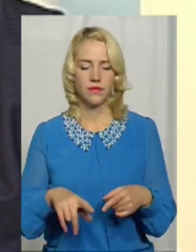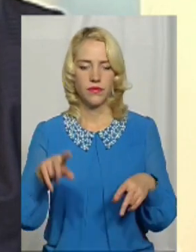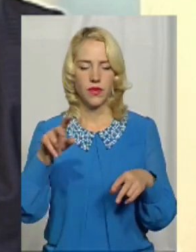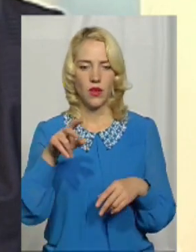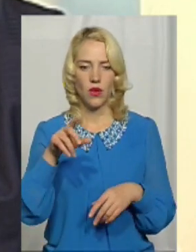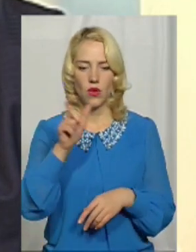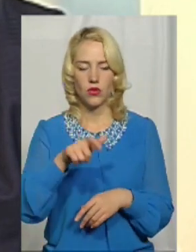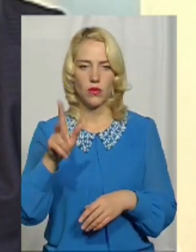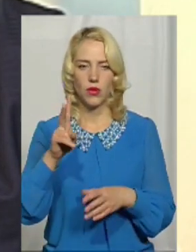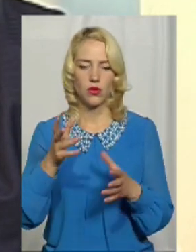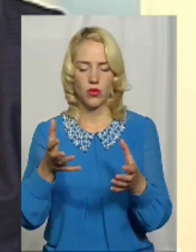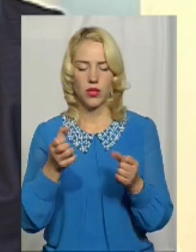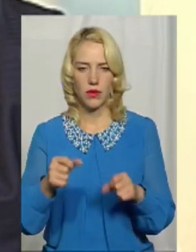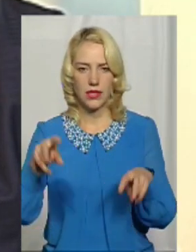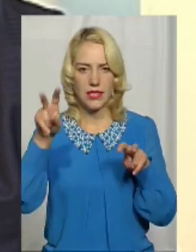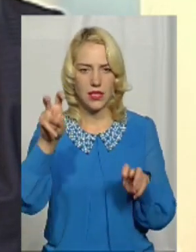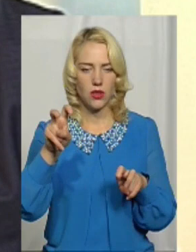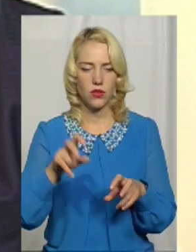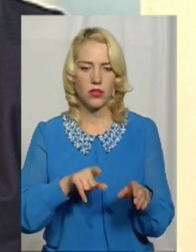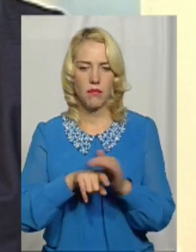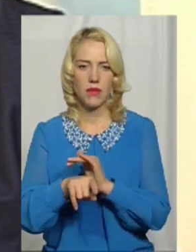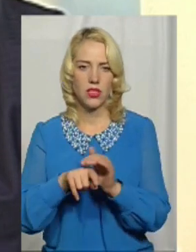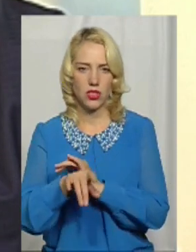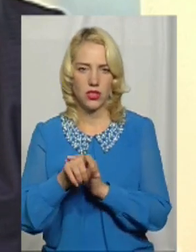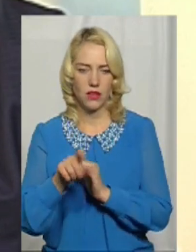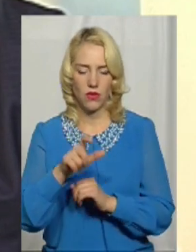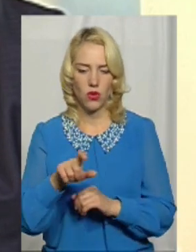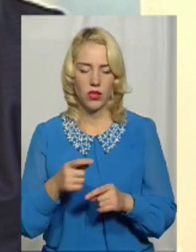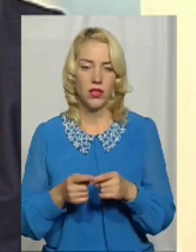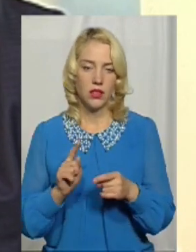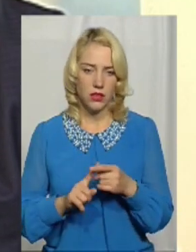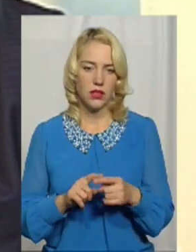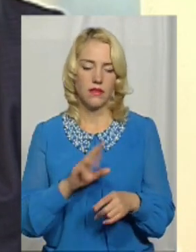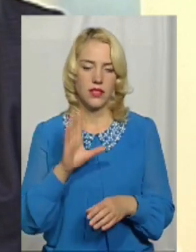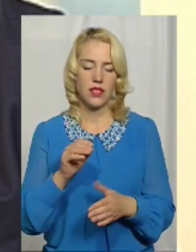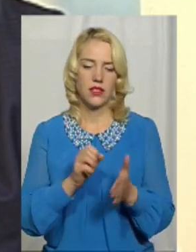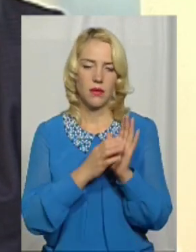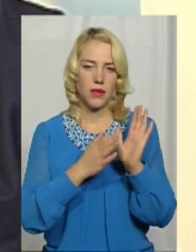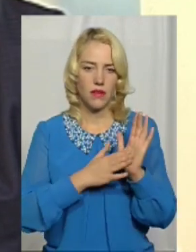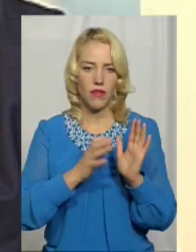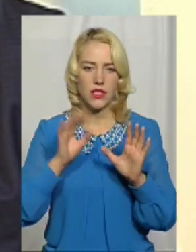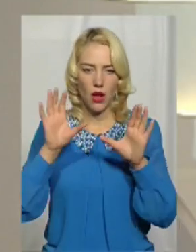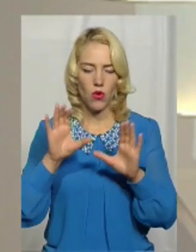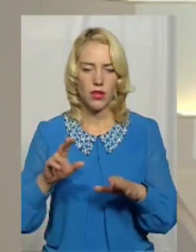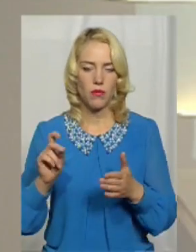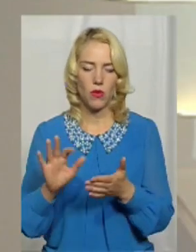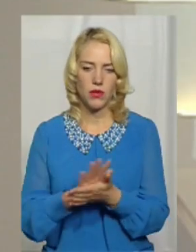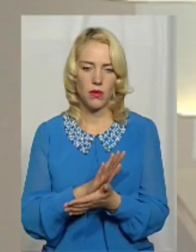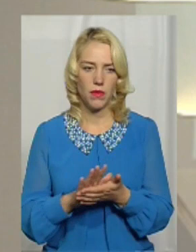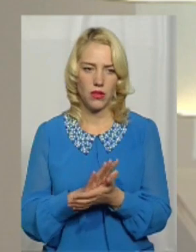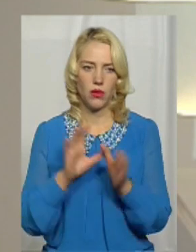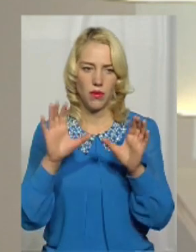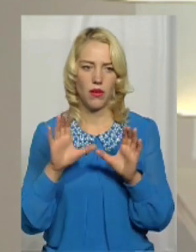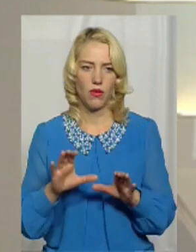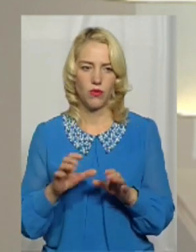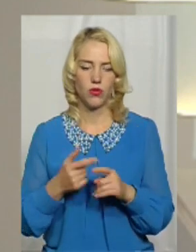особи, які отримали статус біженців. От, все це закріплено в законі про безоплатну правову допомогу. Пане Володимире,